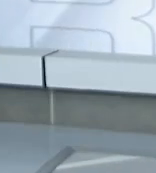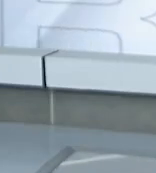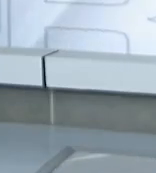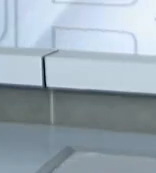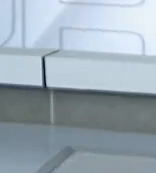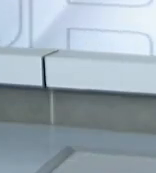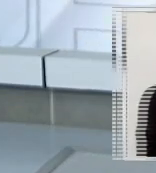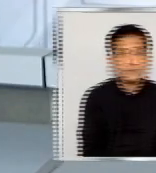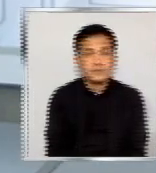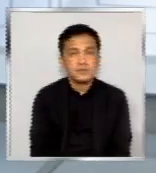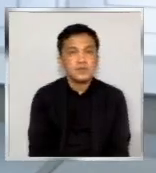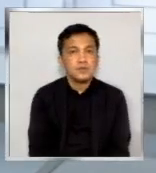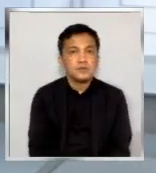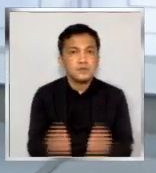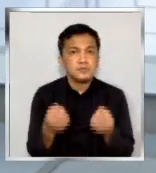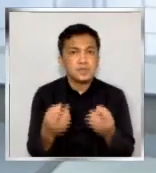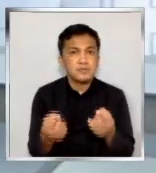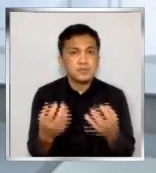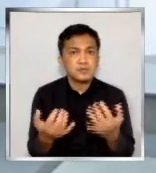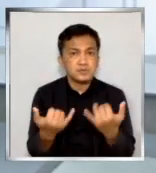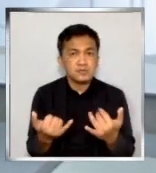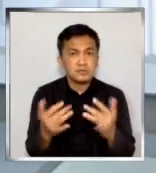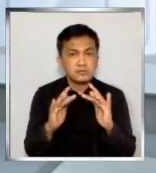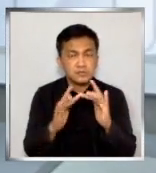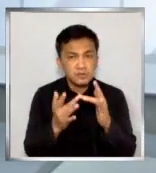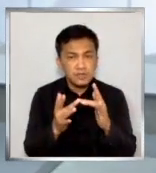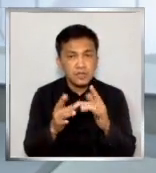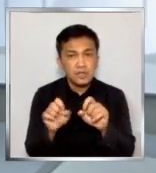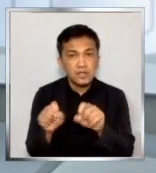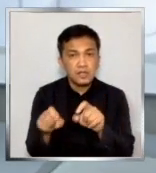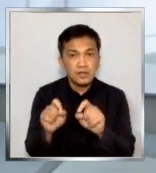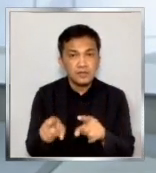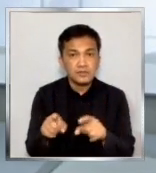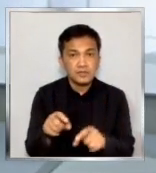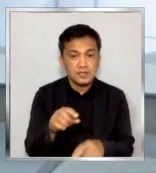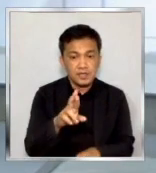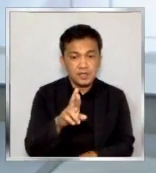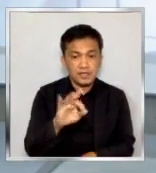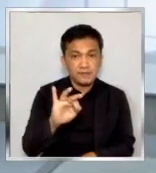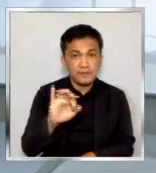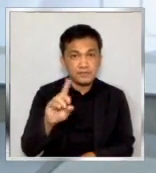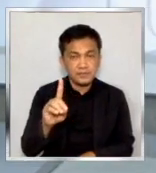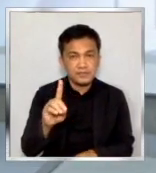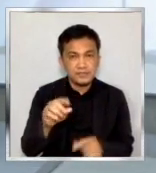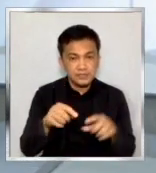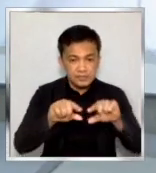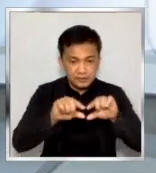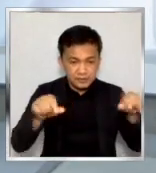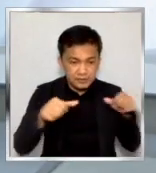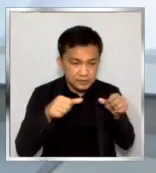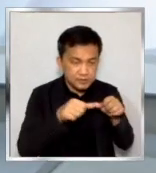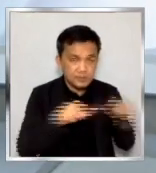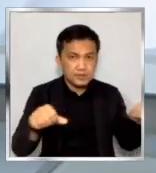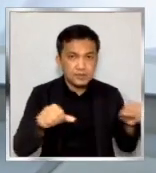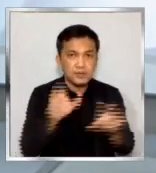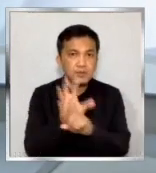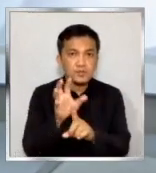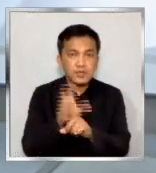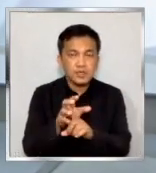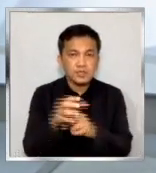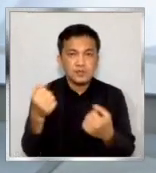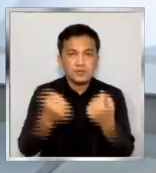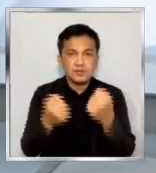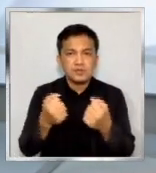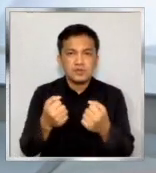Naglipa na ngayon online ang mga nagtitinda ng RFID sticker na patok sa mga motoristang gustong umiwas sa mahabang